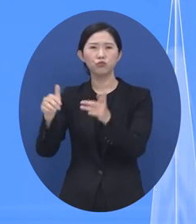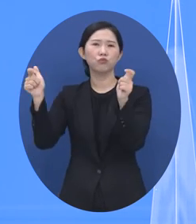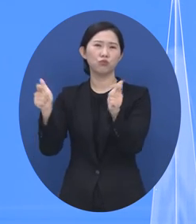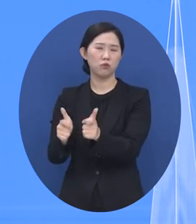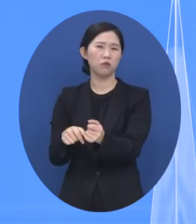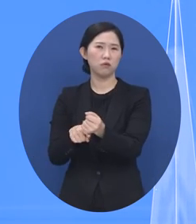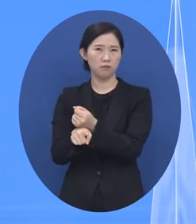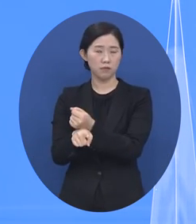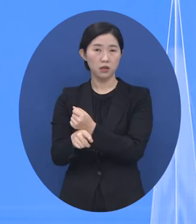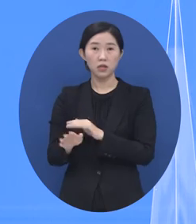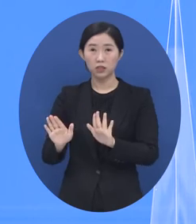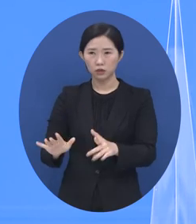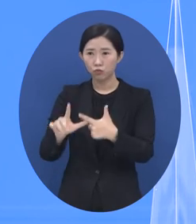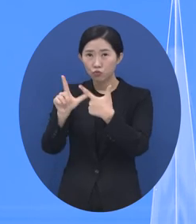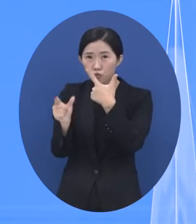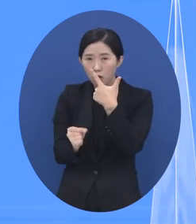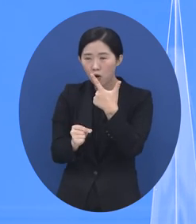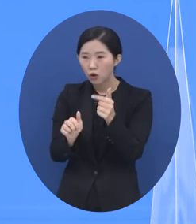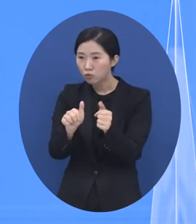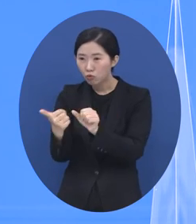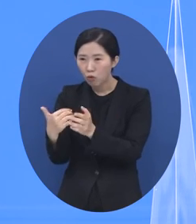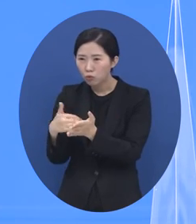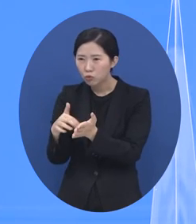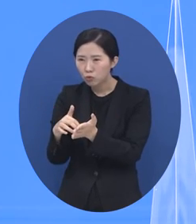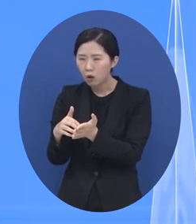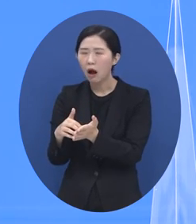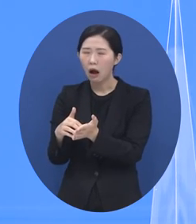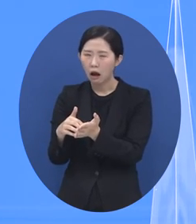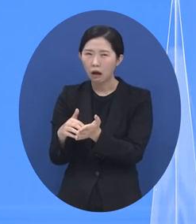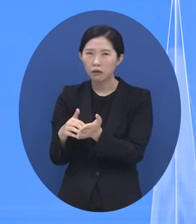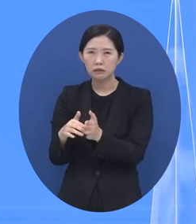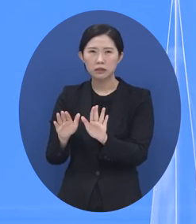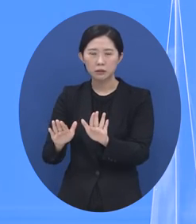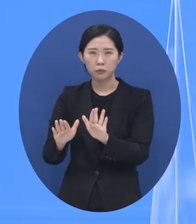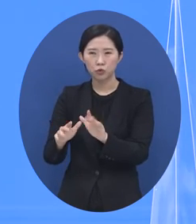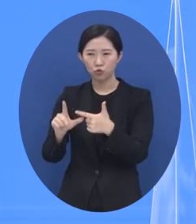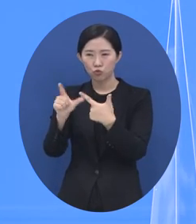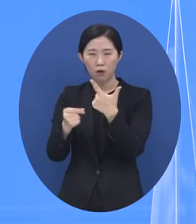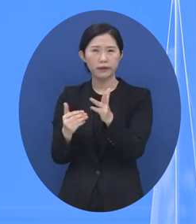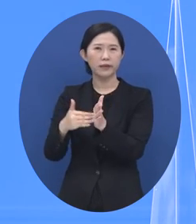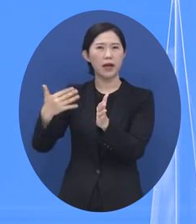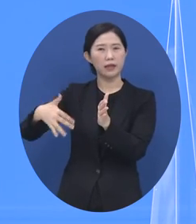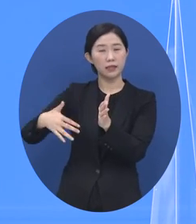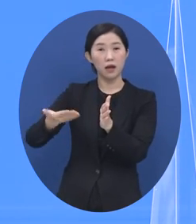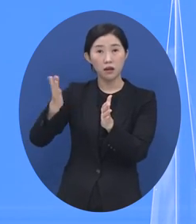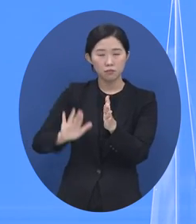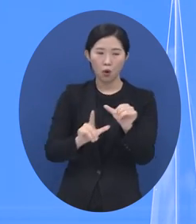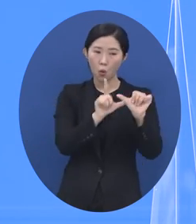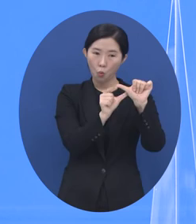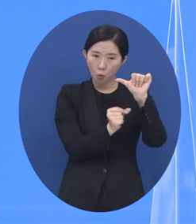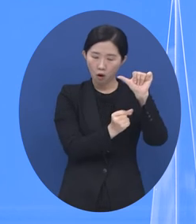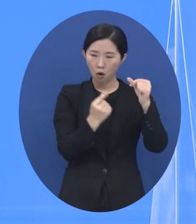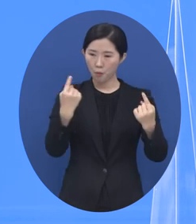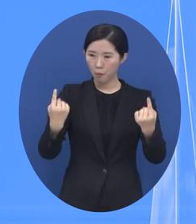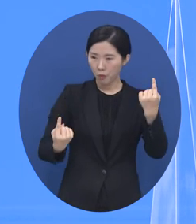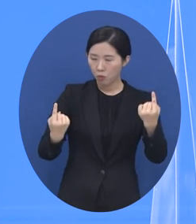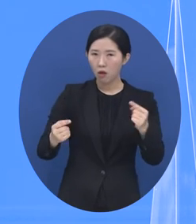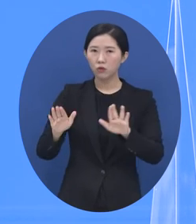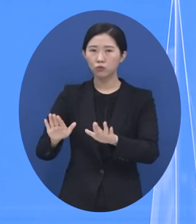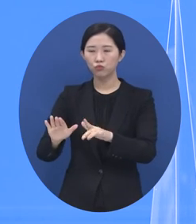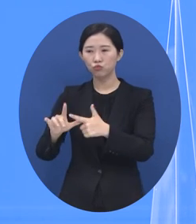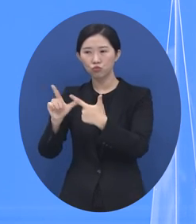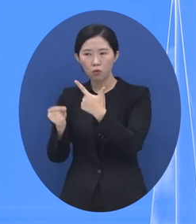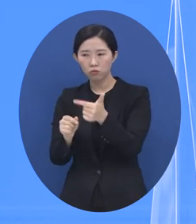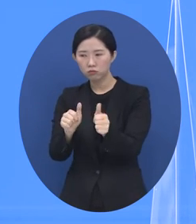사망 통계는 아직 관찰 기간이 짧아 분석할 시점이 아니지만, 중간 자료를 볼때 5월보다 더 개선이 예상됩니다.